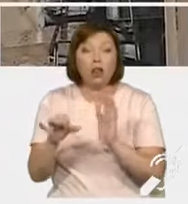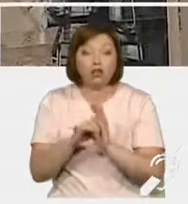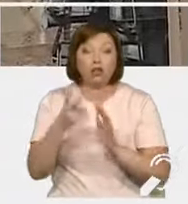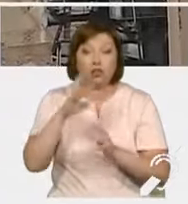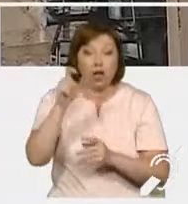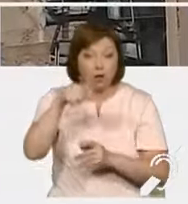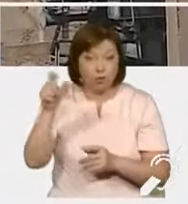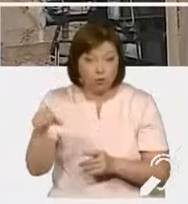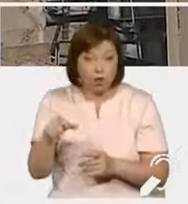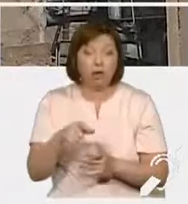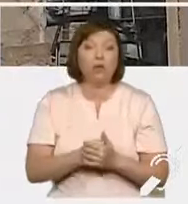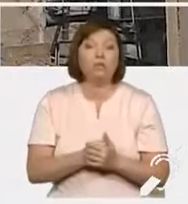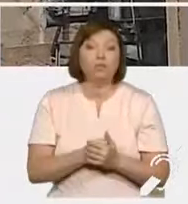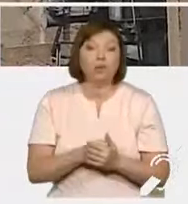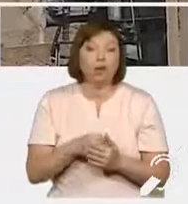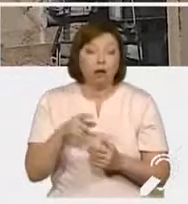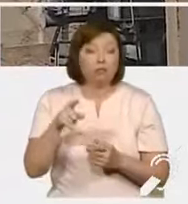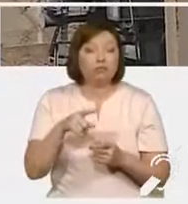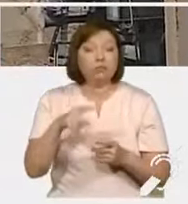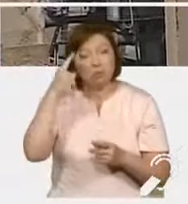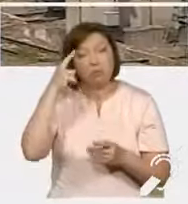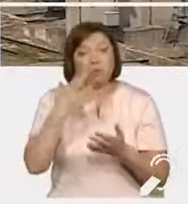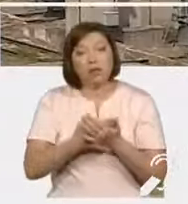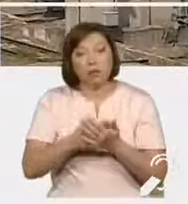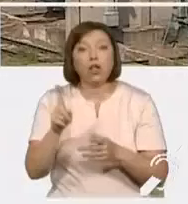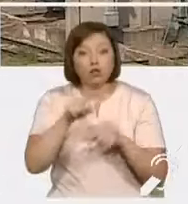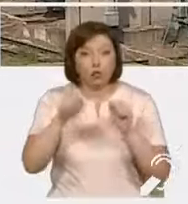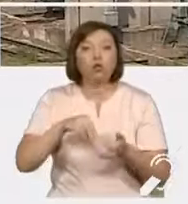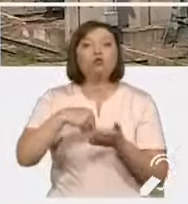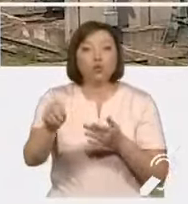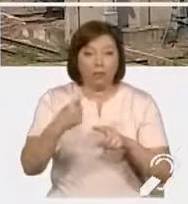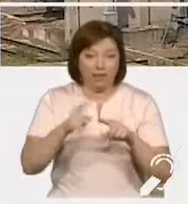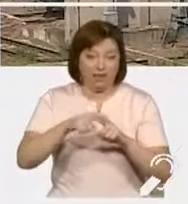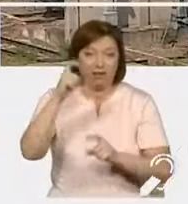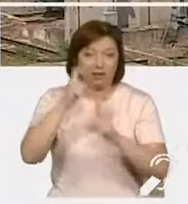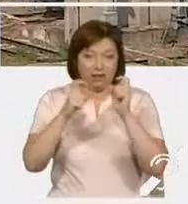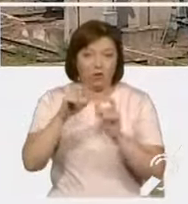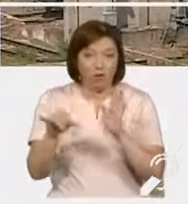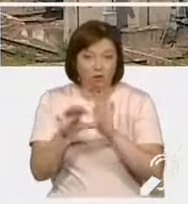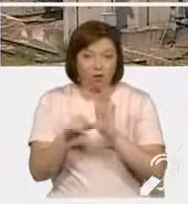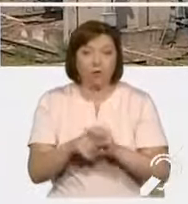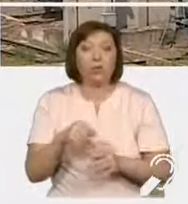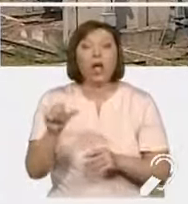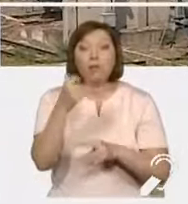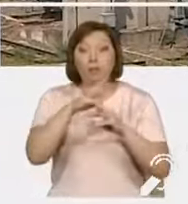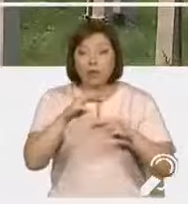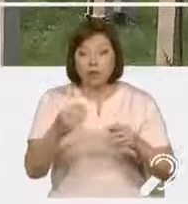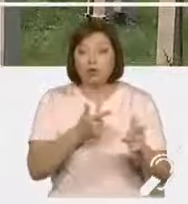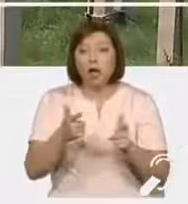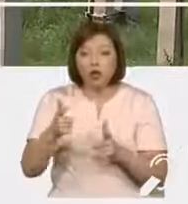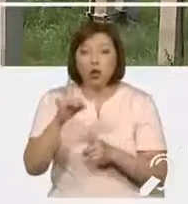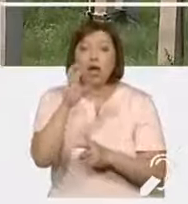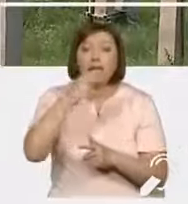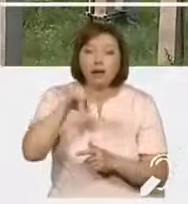consumatorii casnici, guvernul de la București ia în considerare cumpărarea acestei întreprinderi. Executivul de la Chișinău pregătește Red Nord